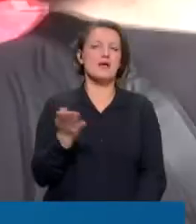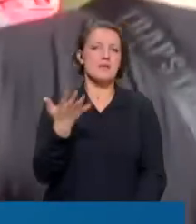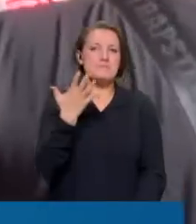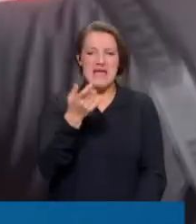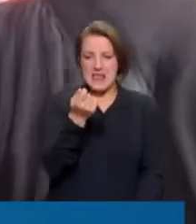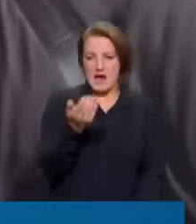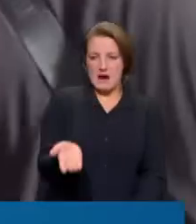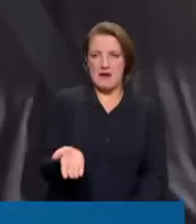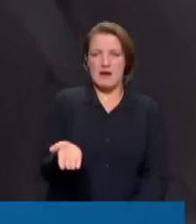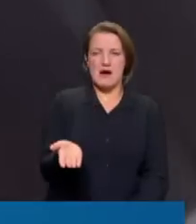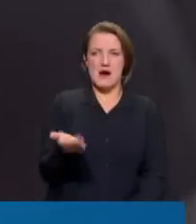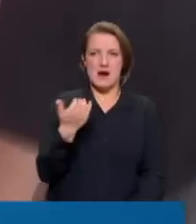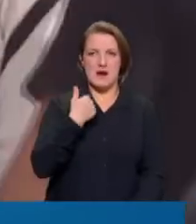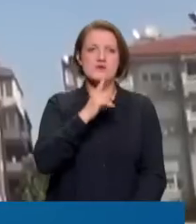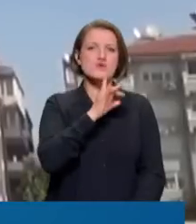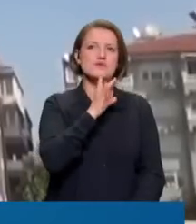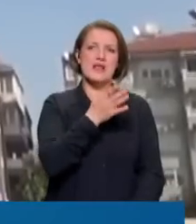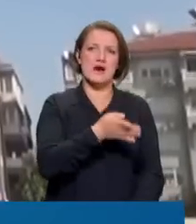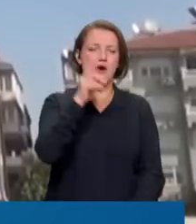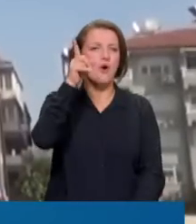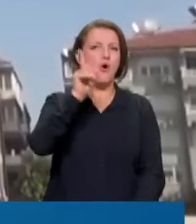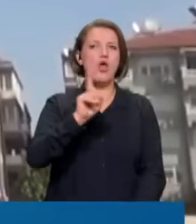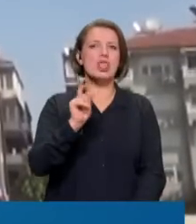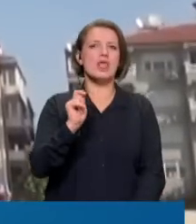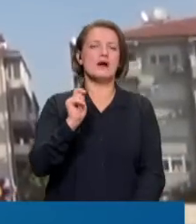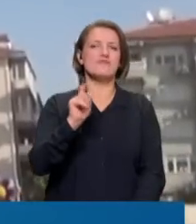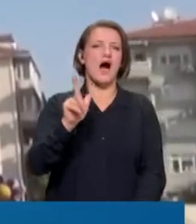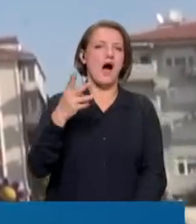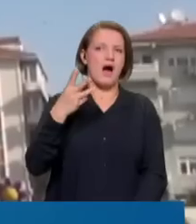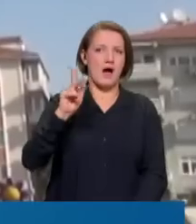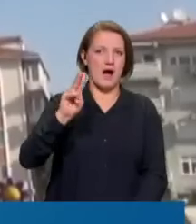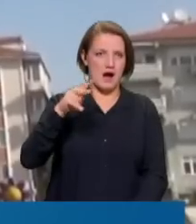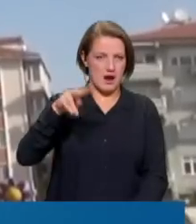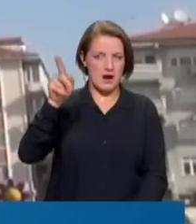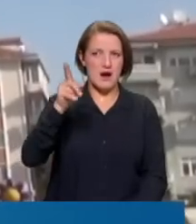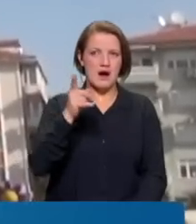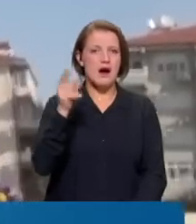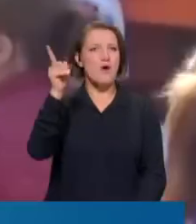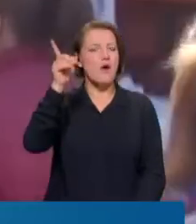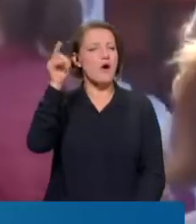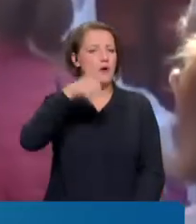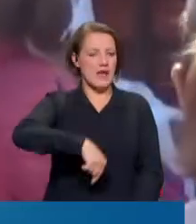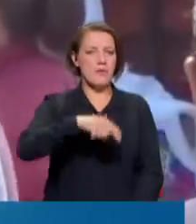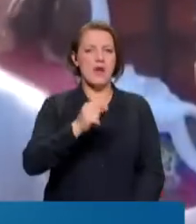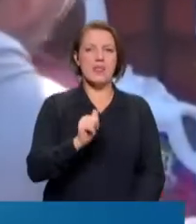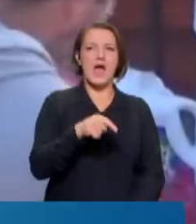5 lirası Yani bizim burada 150 liramız adamların orada 10 lirası adamlar geliyor oradaki Parayı burada